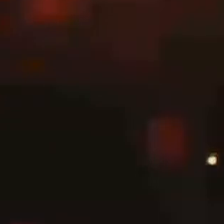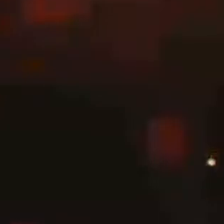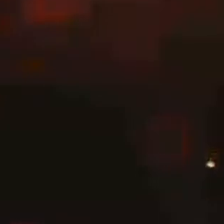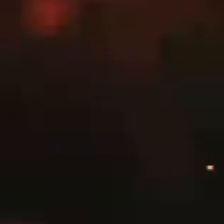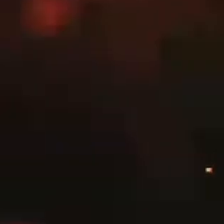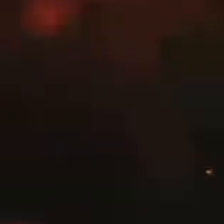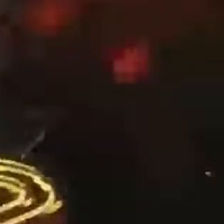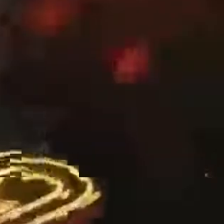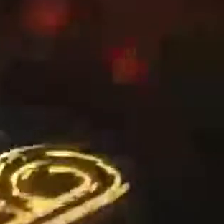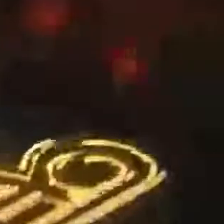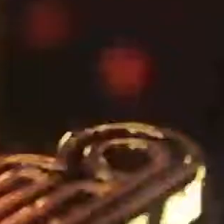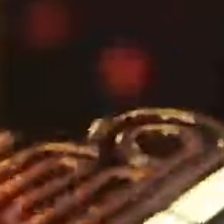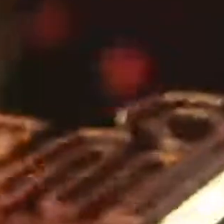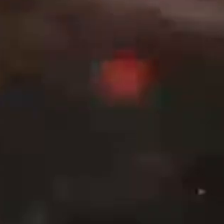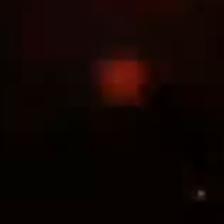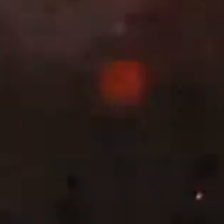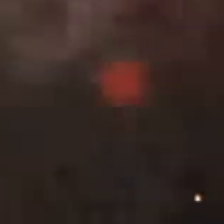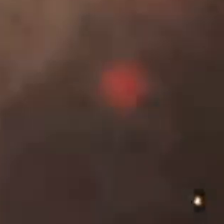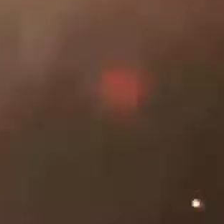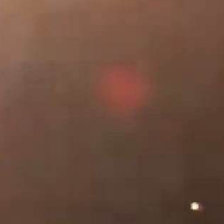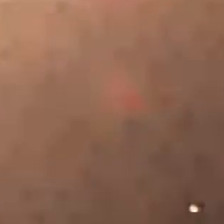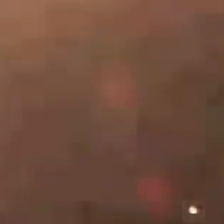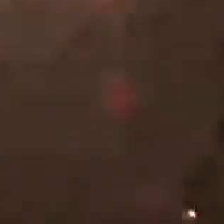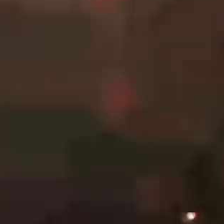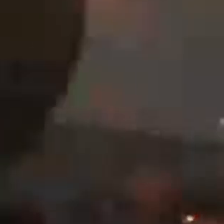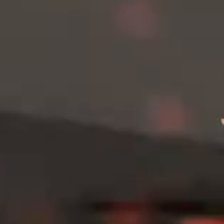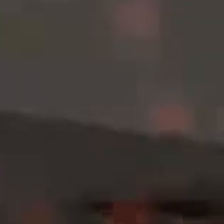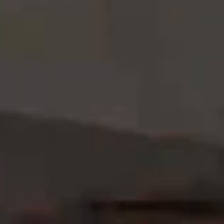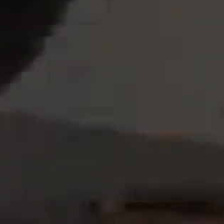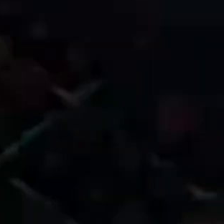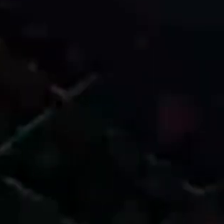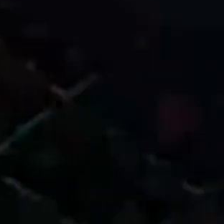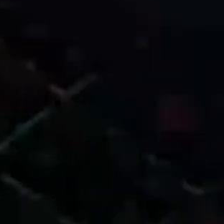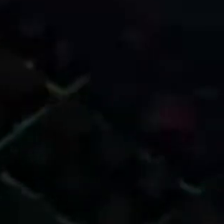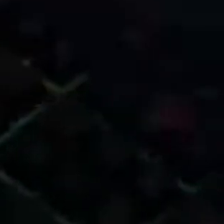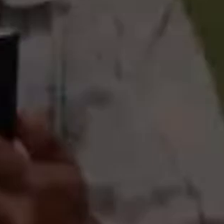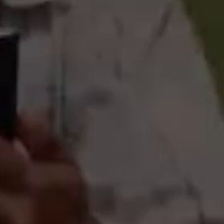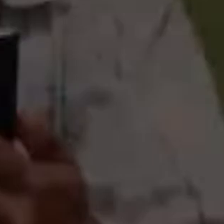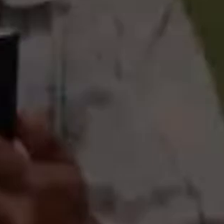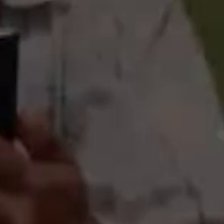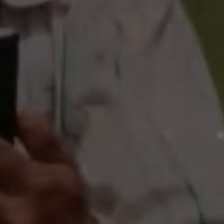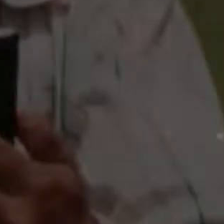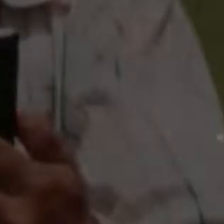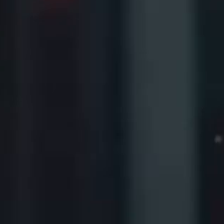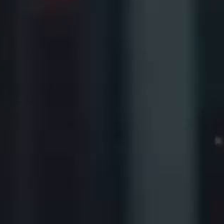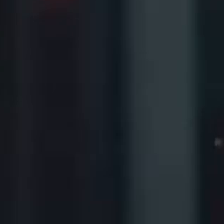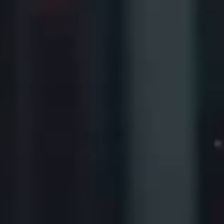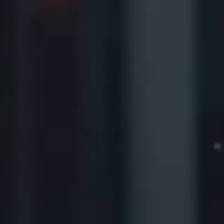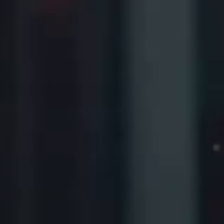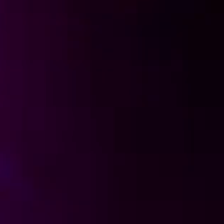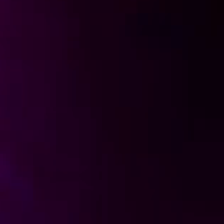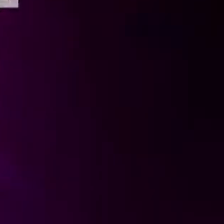இலங்கையின் முதல் நிலை முதற்கர செய்தி வழங்குனர் வீரகேசரியில் குறும் தகவல் செய்திகளை உடனுக்குடன் தமிழில்